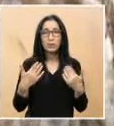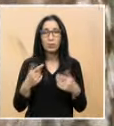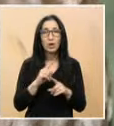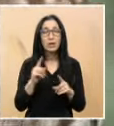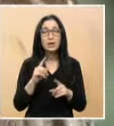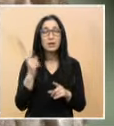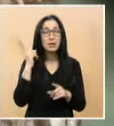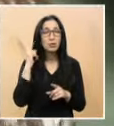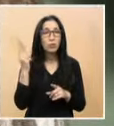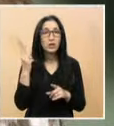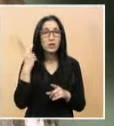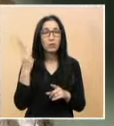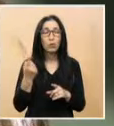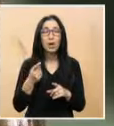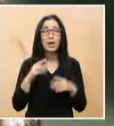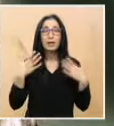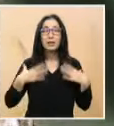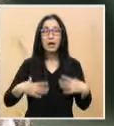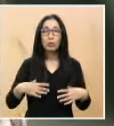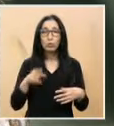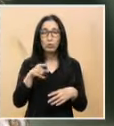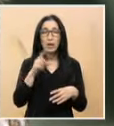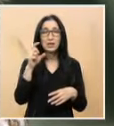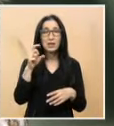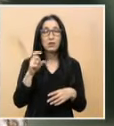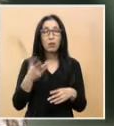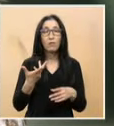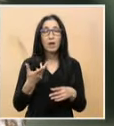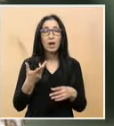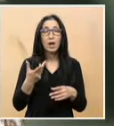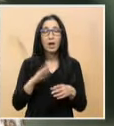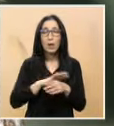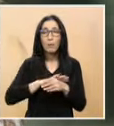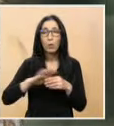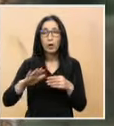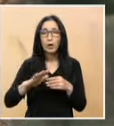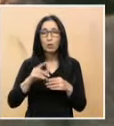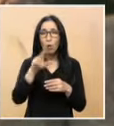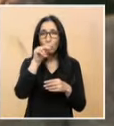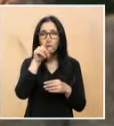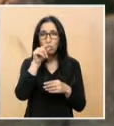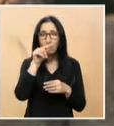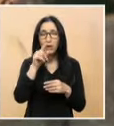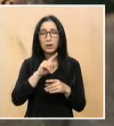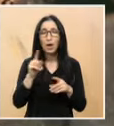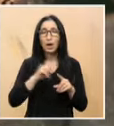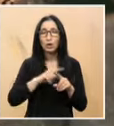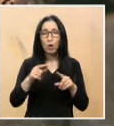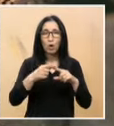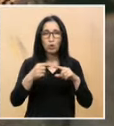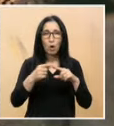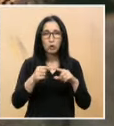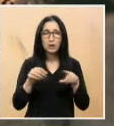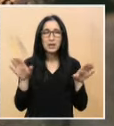звук. Освен това, тялото на тази сова е покрито от основата на човката до ногтите